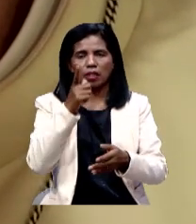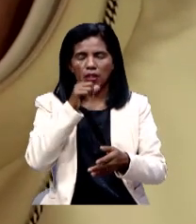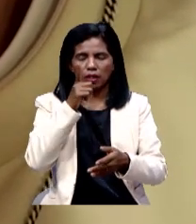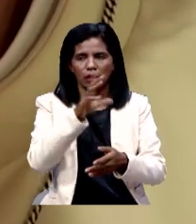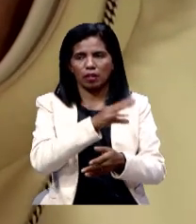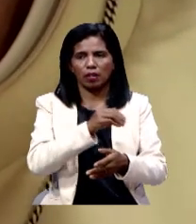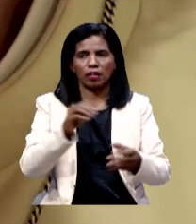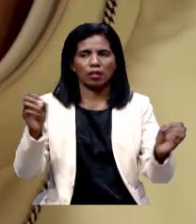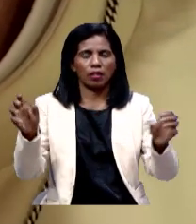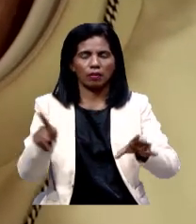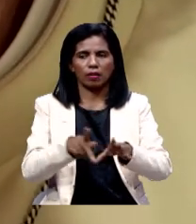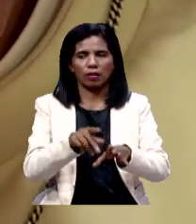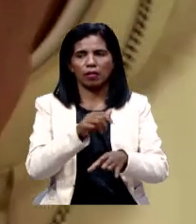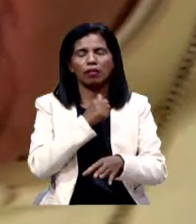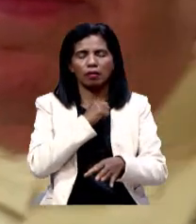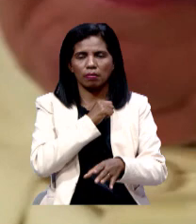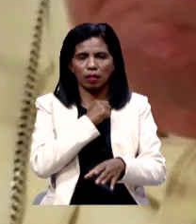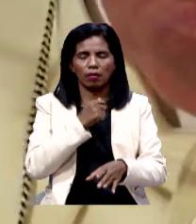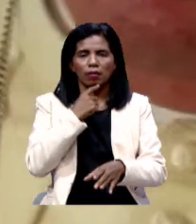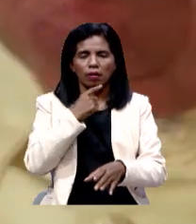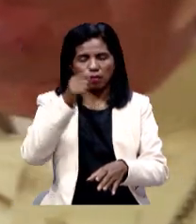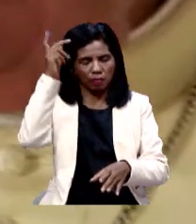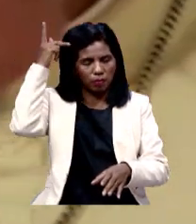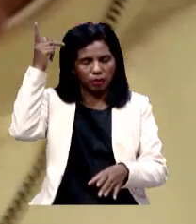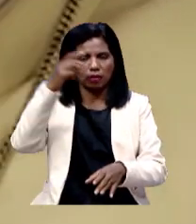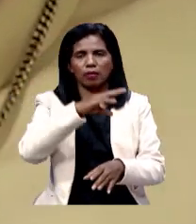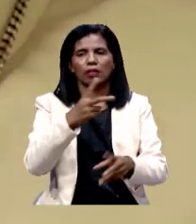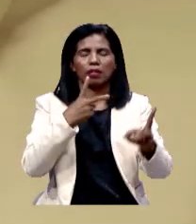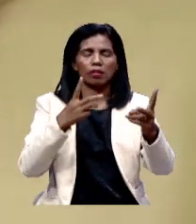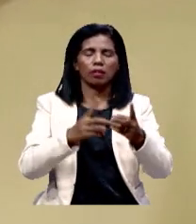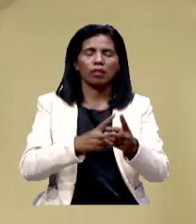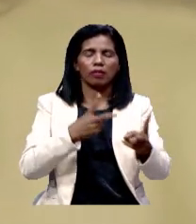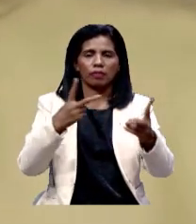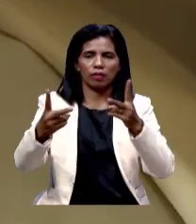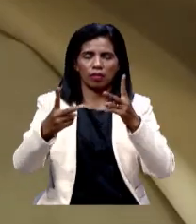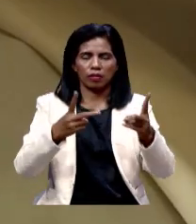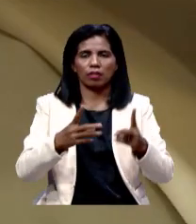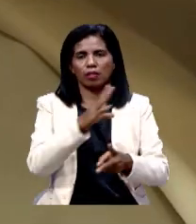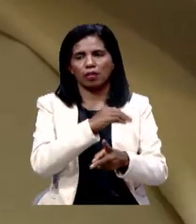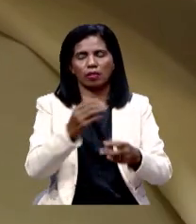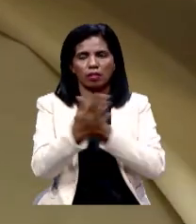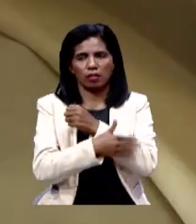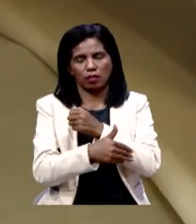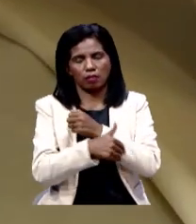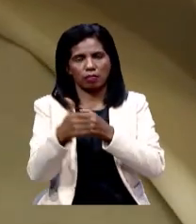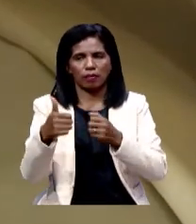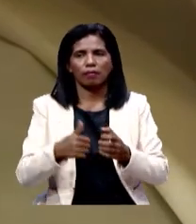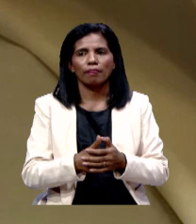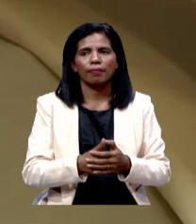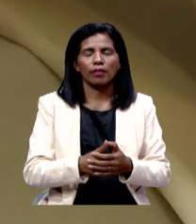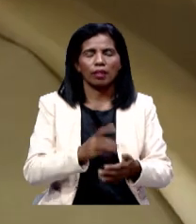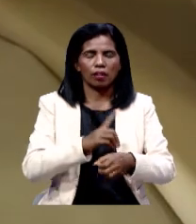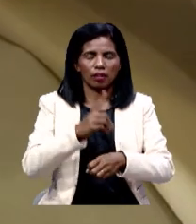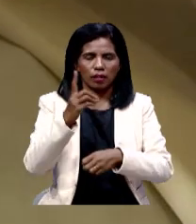presenza assessor no Papa Hatete nia se visita Repubblica Democratico Congo no Sudan Sul. Nia Hatete decisão